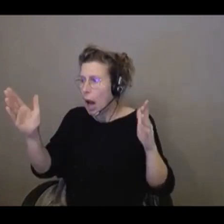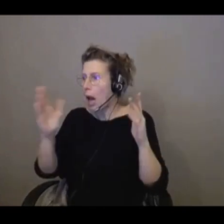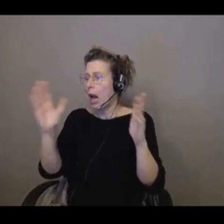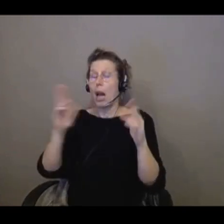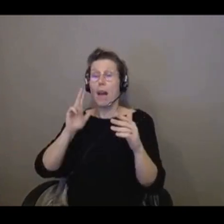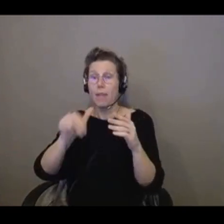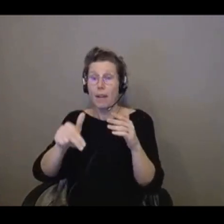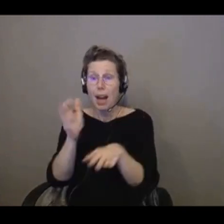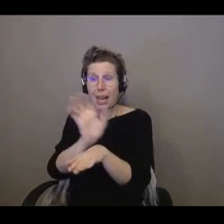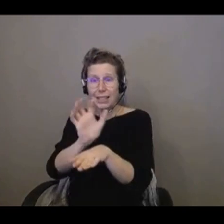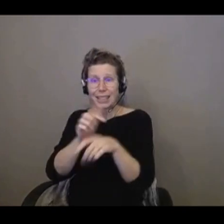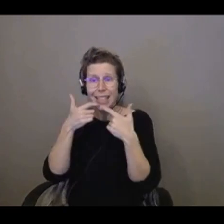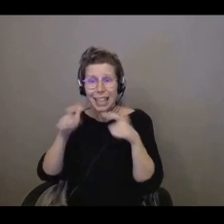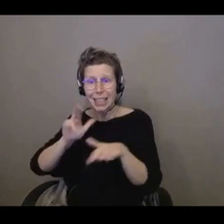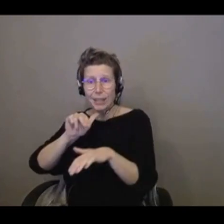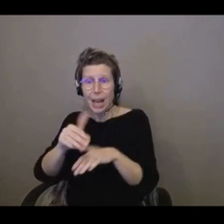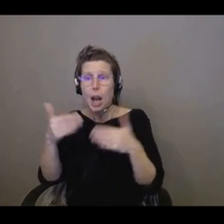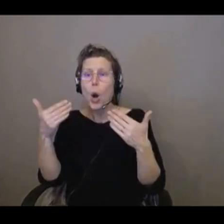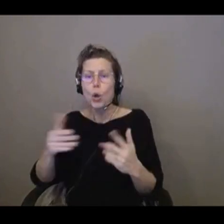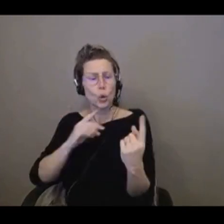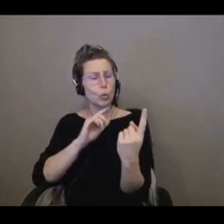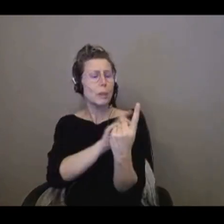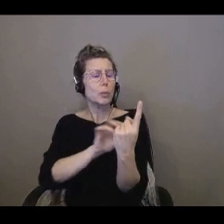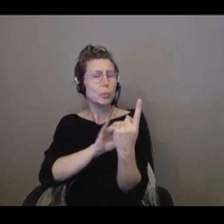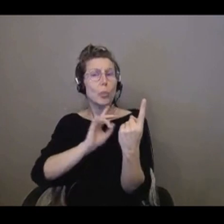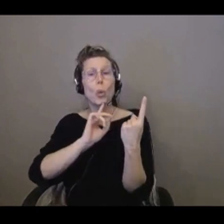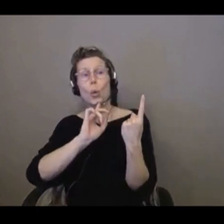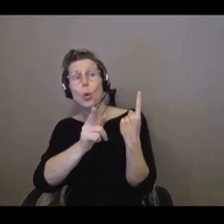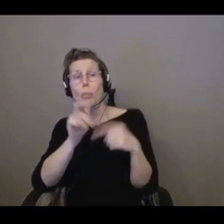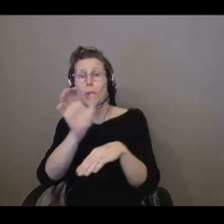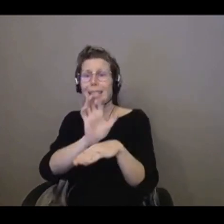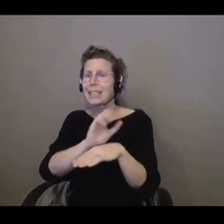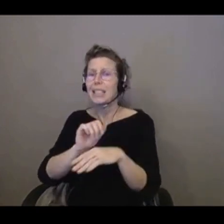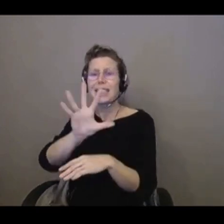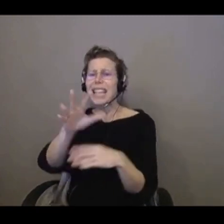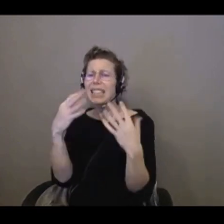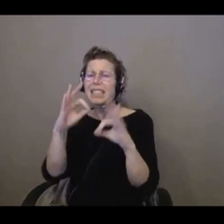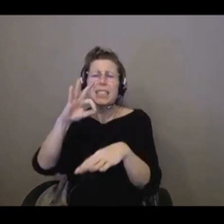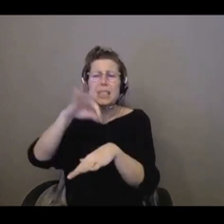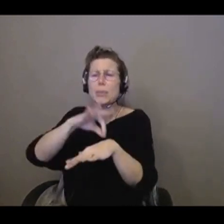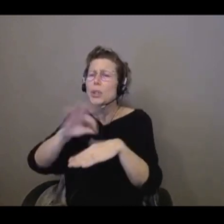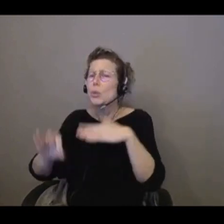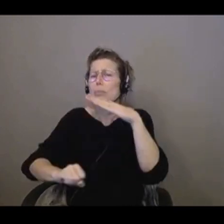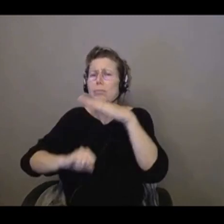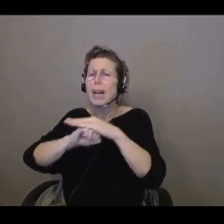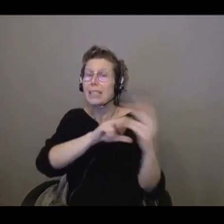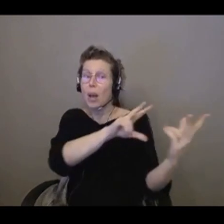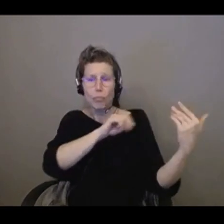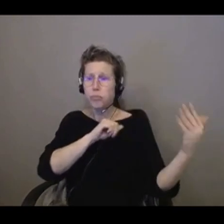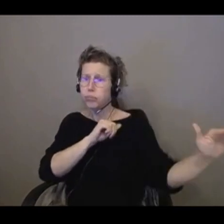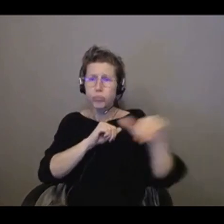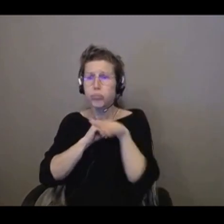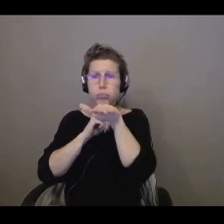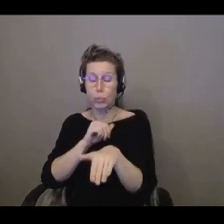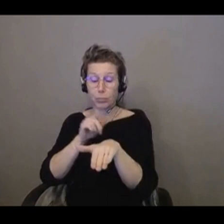est pratiquement là dans les 5-6 minutes, 10 minutes grand maximum. Et ça, ça fait vraiment du bien. Et ça, c'est grâce à Paris 2024, encore une fois. Ça veut bien dire que ça va nous apporter du